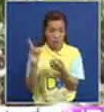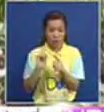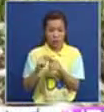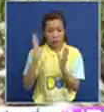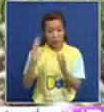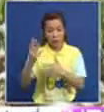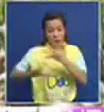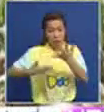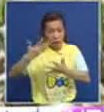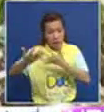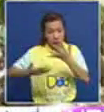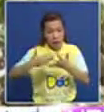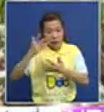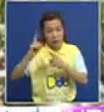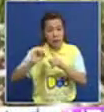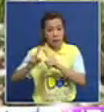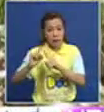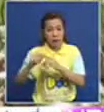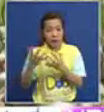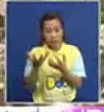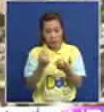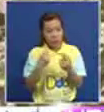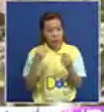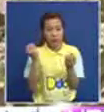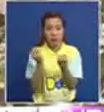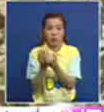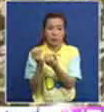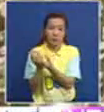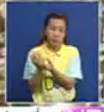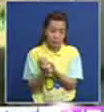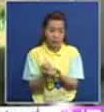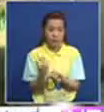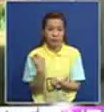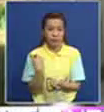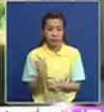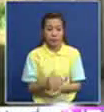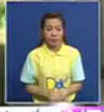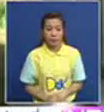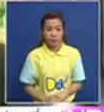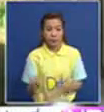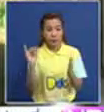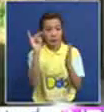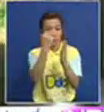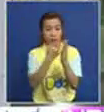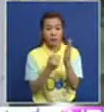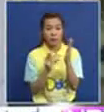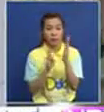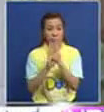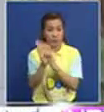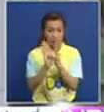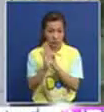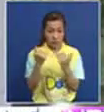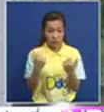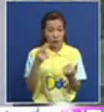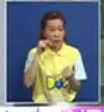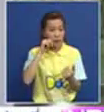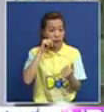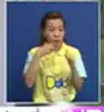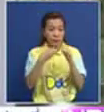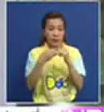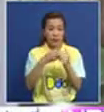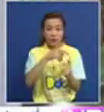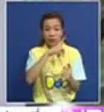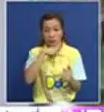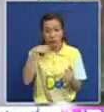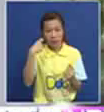าต้องสั่งแตงโมจากที่อื่นมาจำหน่ายด้วยที่จังหวัดบุรีรัมย์ค่ะสถานการณ์ภัยแล้งเริ่มส่งผลก